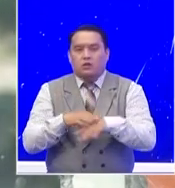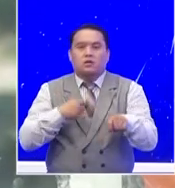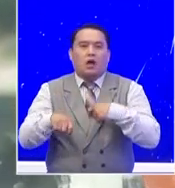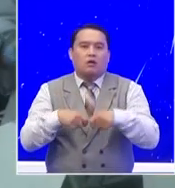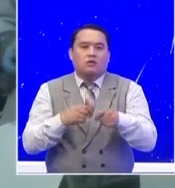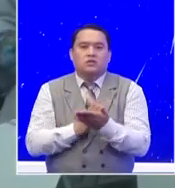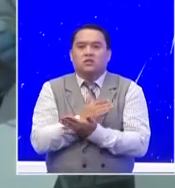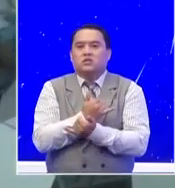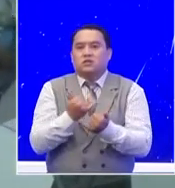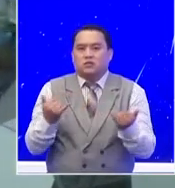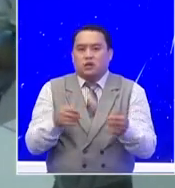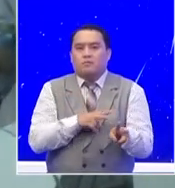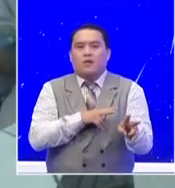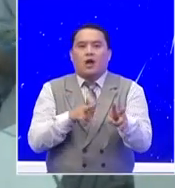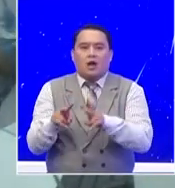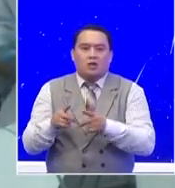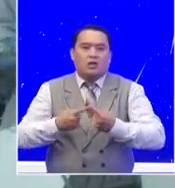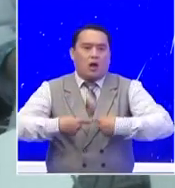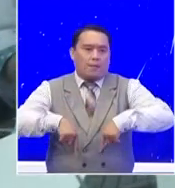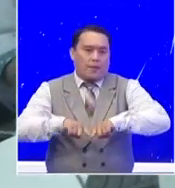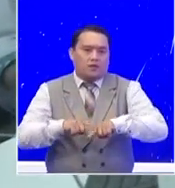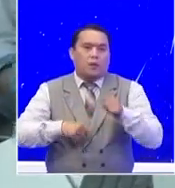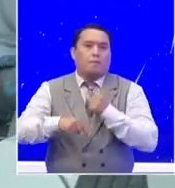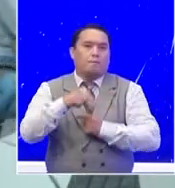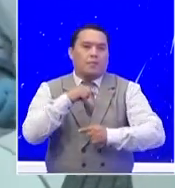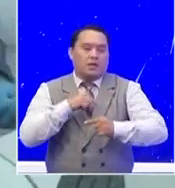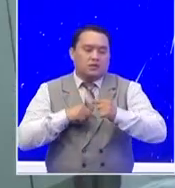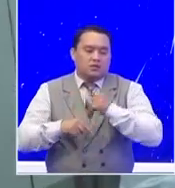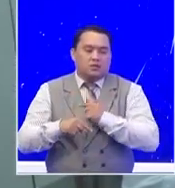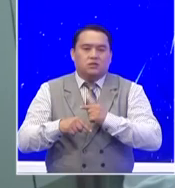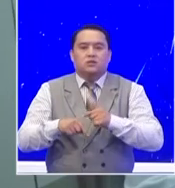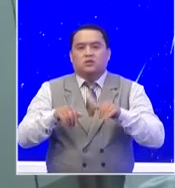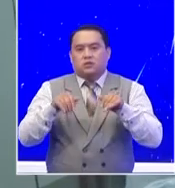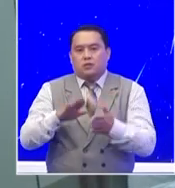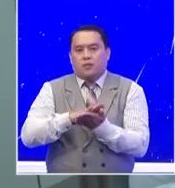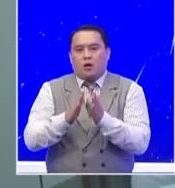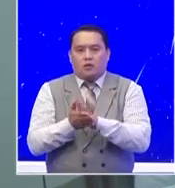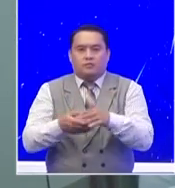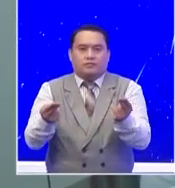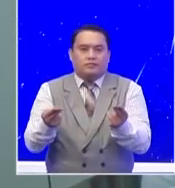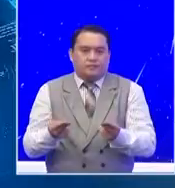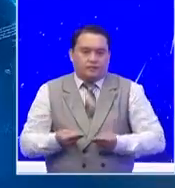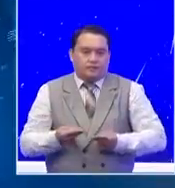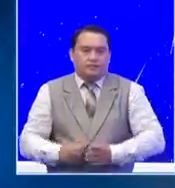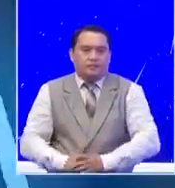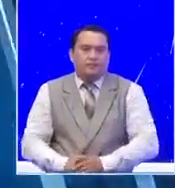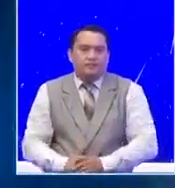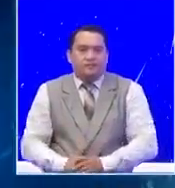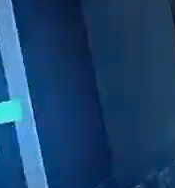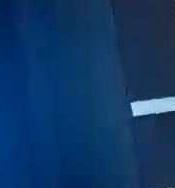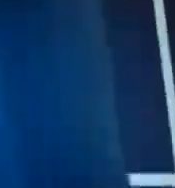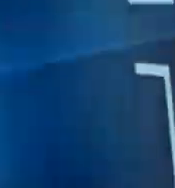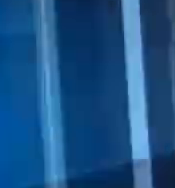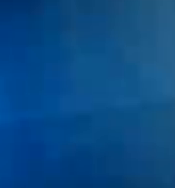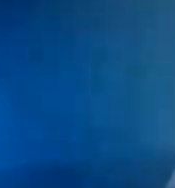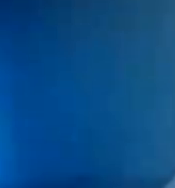мен қызметтер сапасын бақылау департаменті және кәсіпкерлер палатасы өзара меморандум жасасқан. Қабжат Мұхамеджан, Абзал Нүсіп,